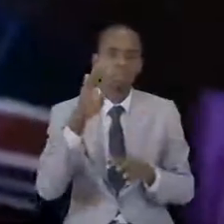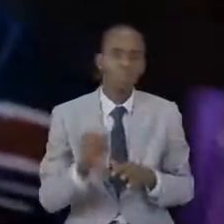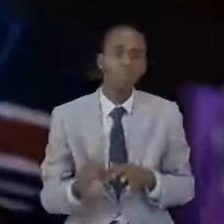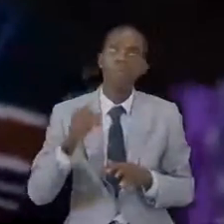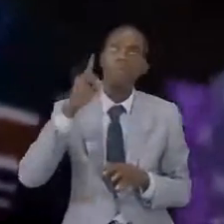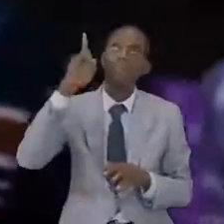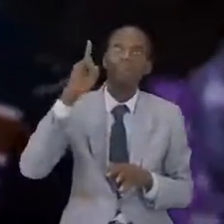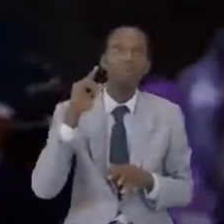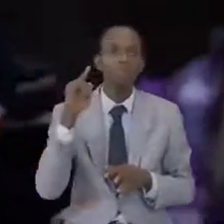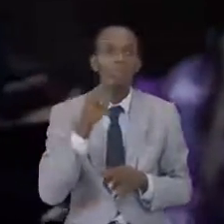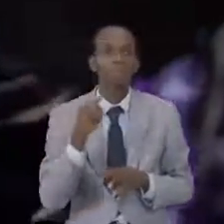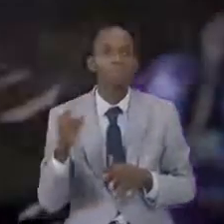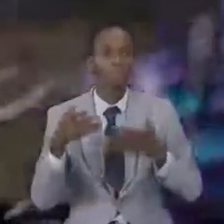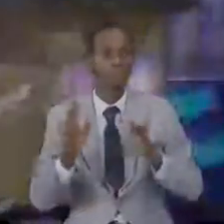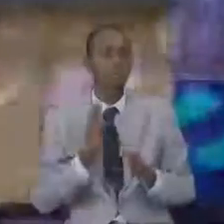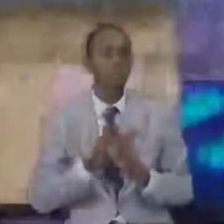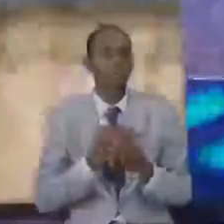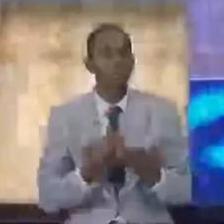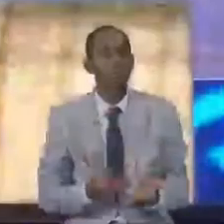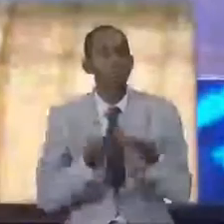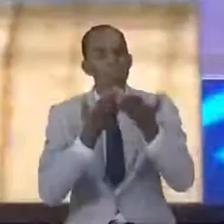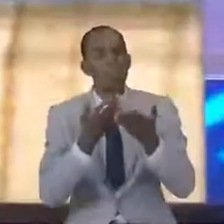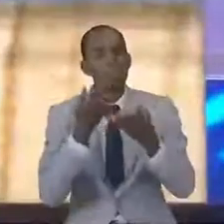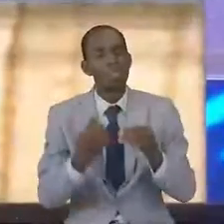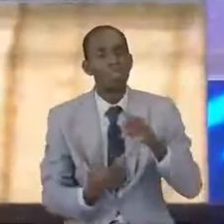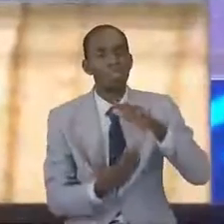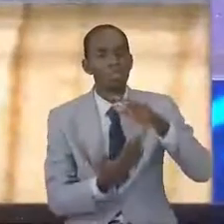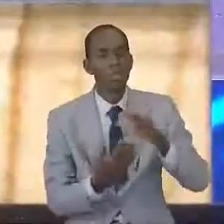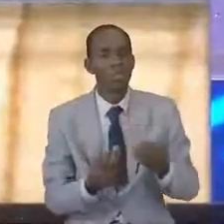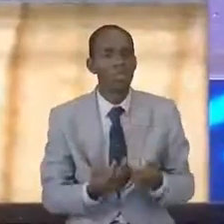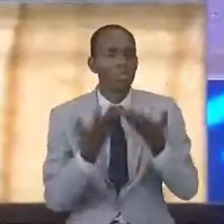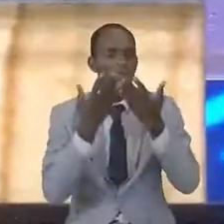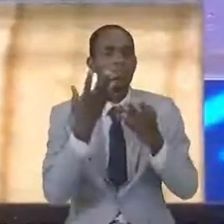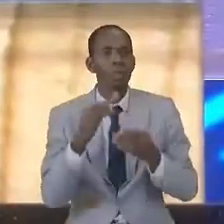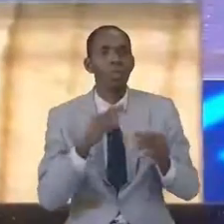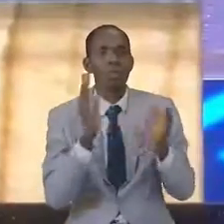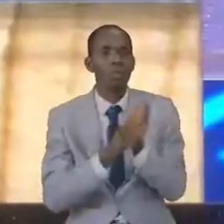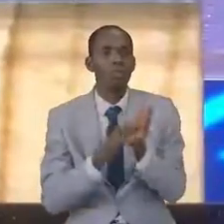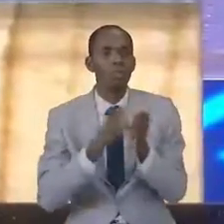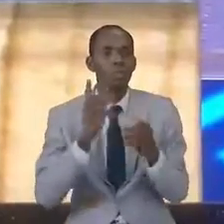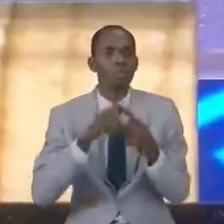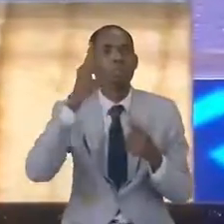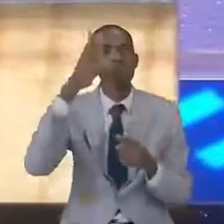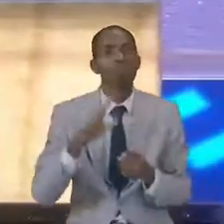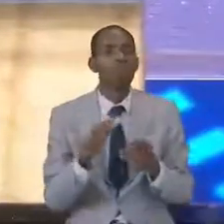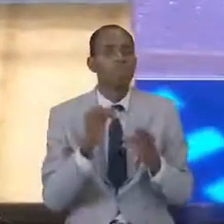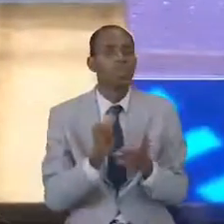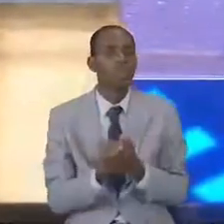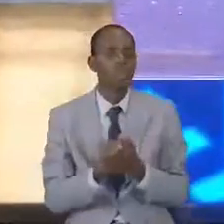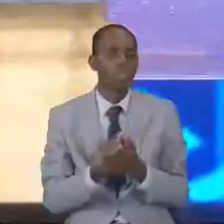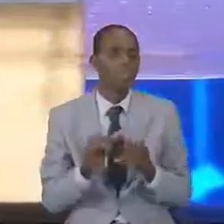offrons sans cesse à Dieu un sacrifice de louange c'est-à-dire le fruit de